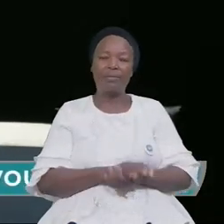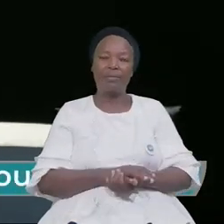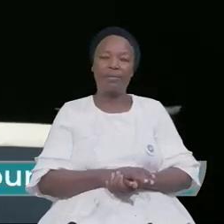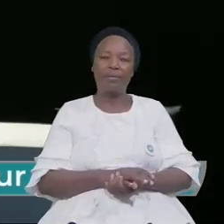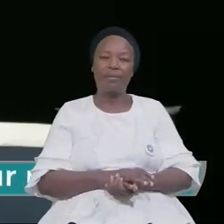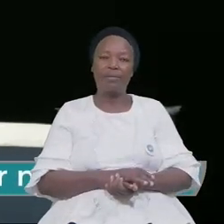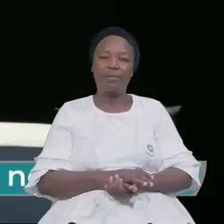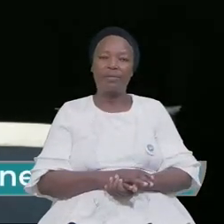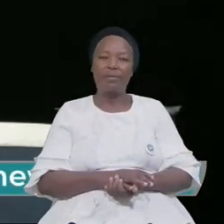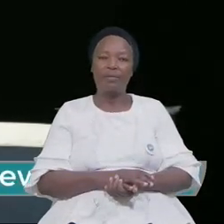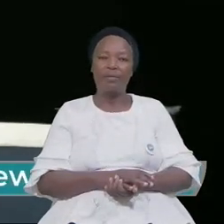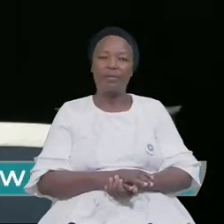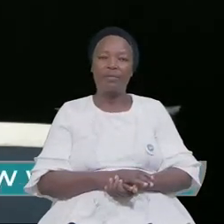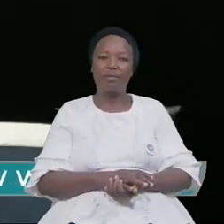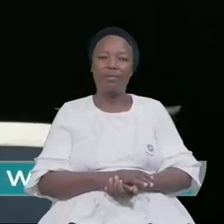l'écriture